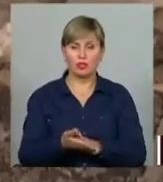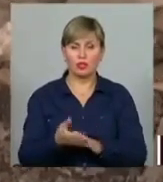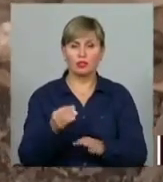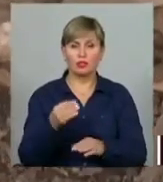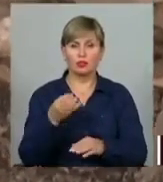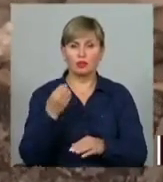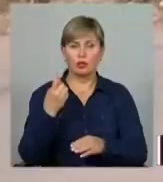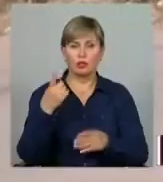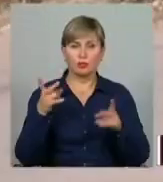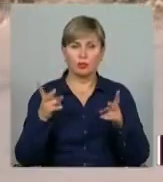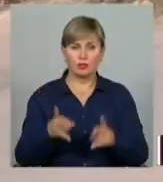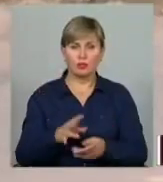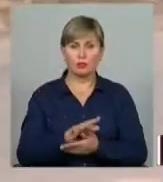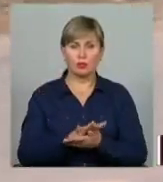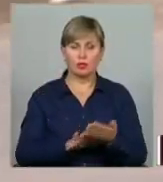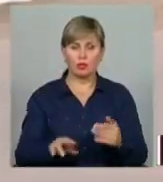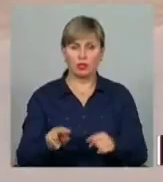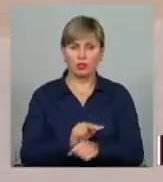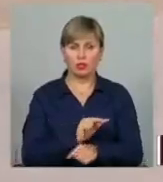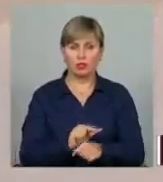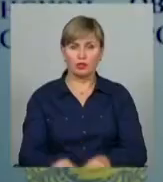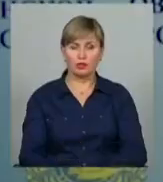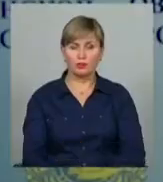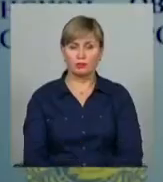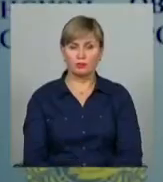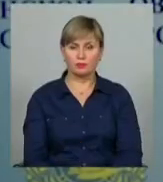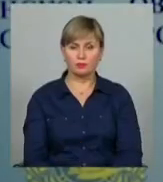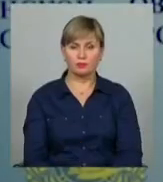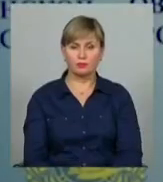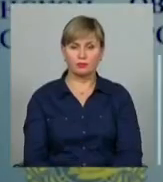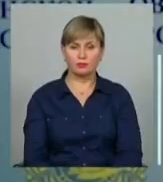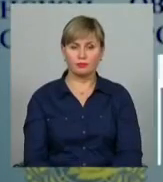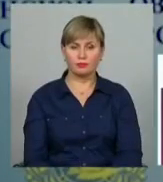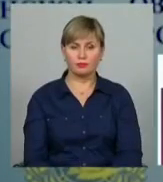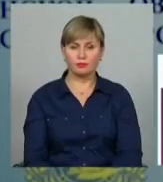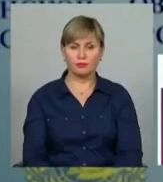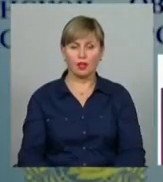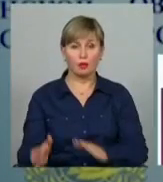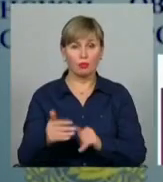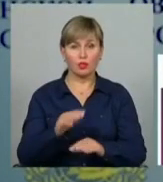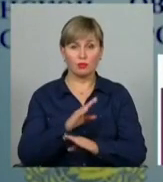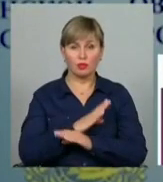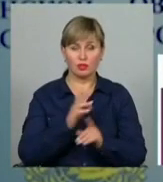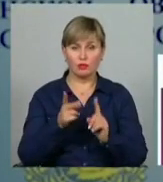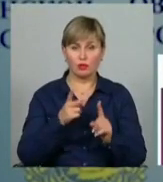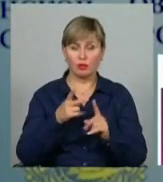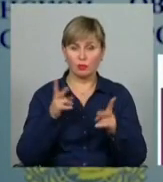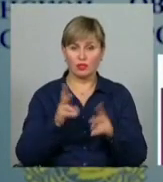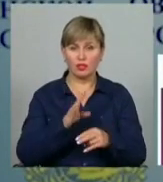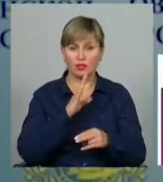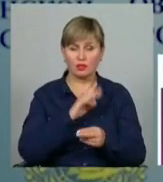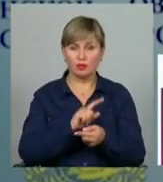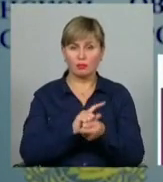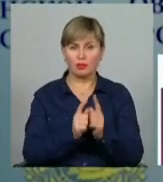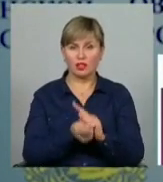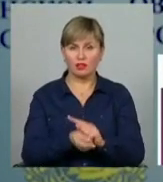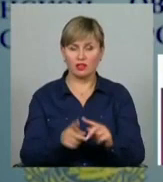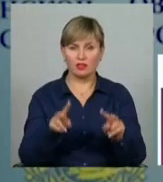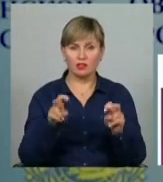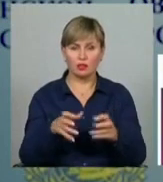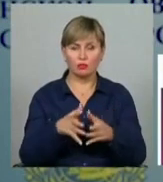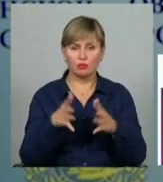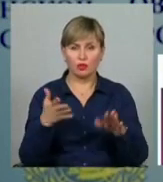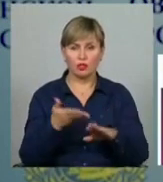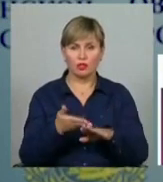Еще одна пострадавшая продолжает лечение. После смерти второй пострадавшей девочки переквалифицированы на